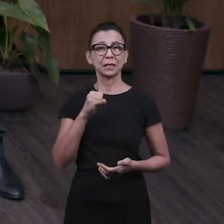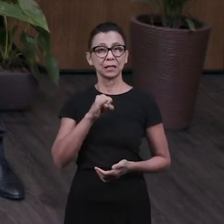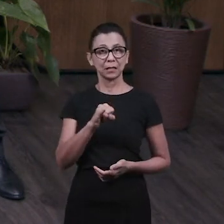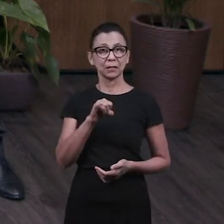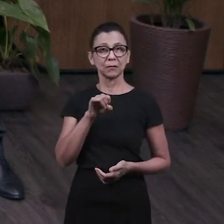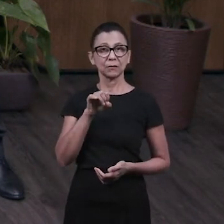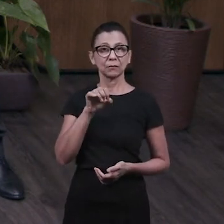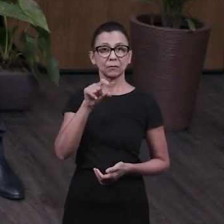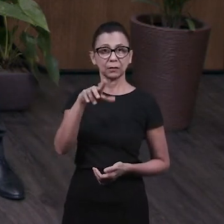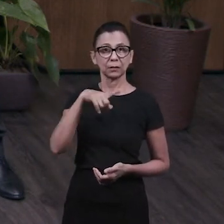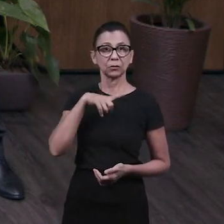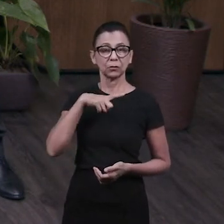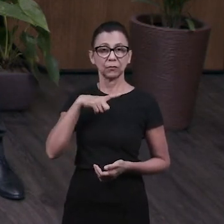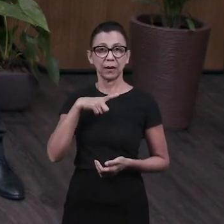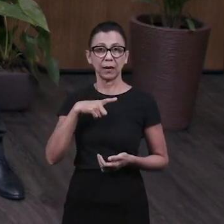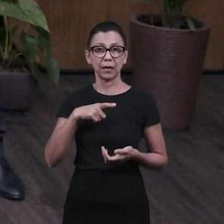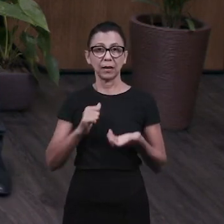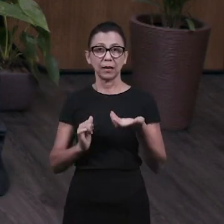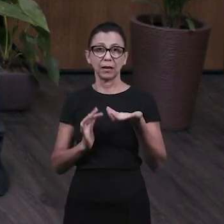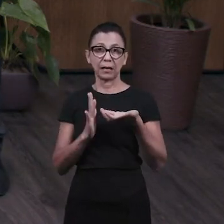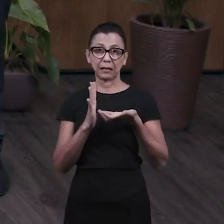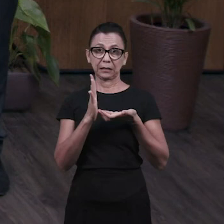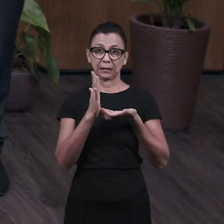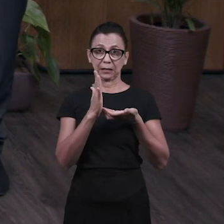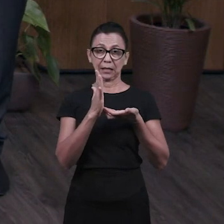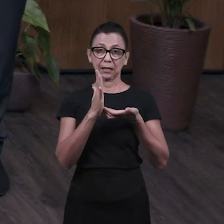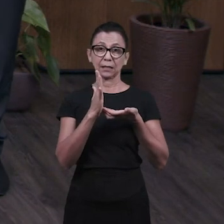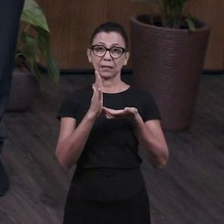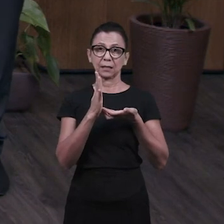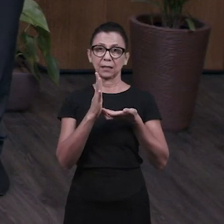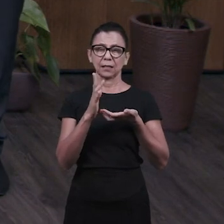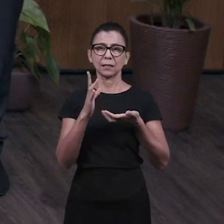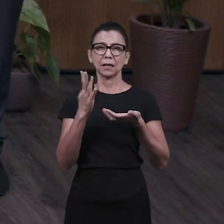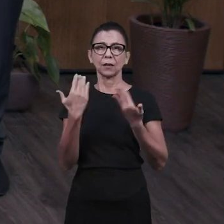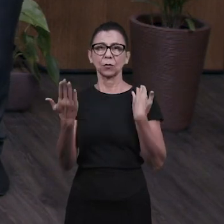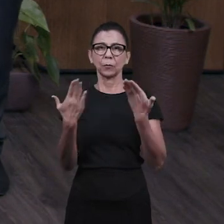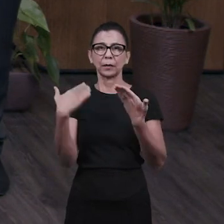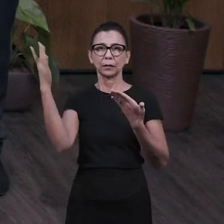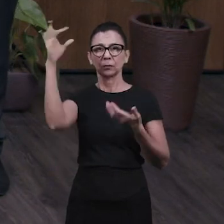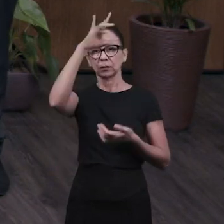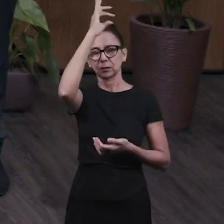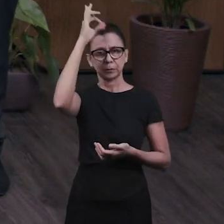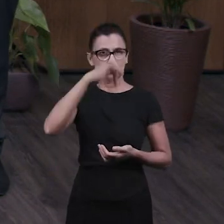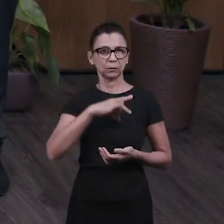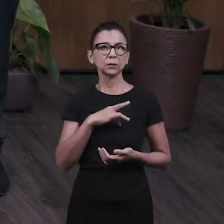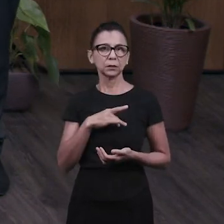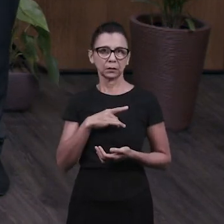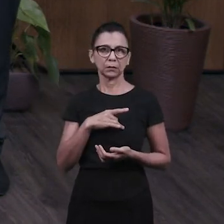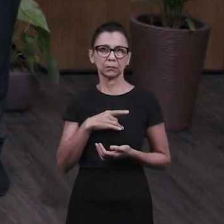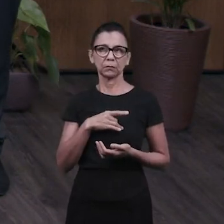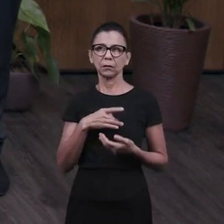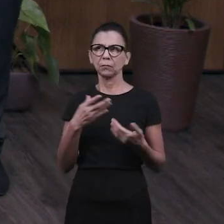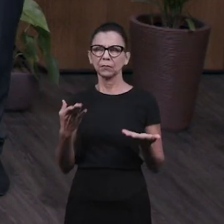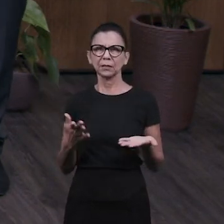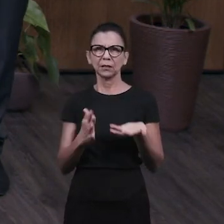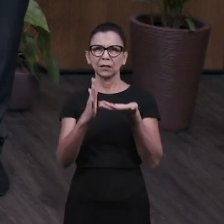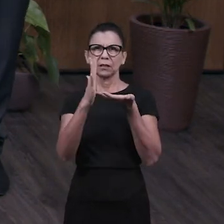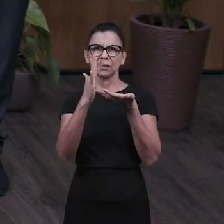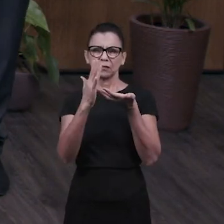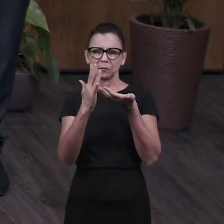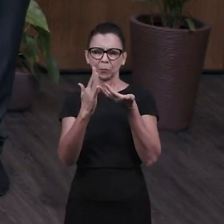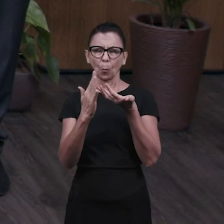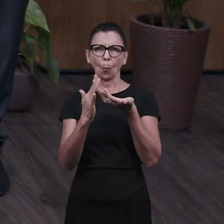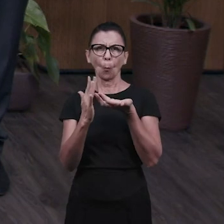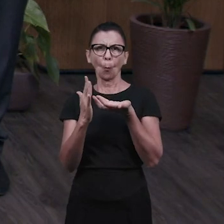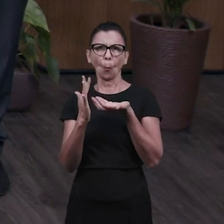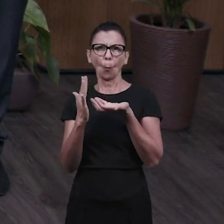il montera. Parce que la lampe éteinte n'avait aucune utilité. Comme vous venez de